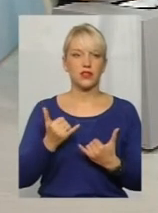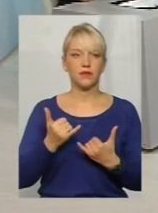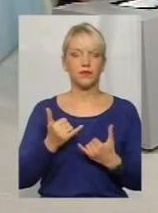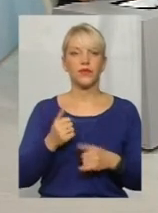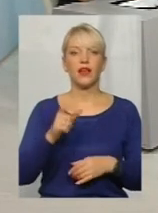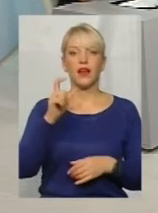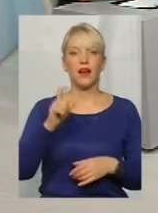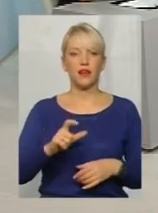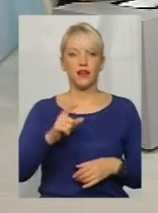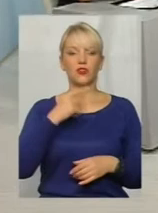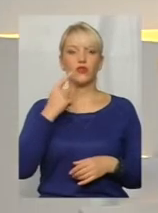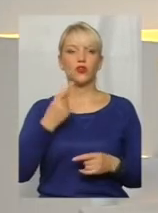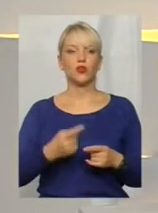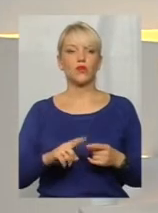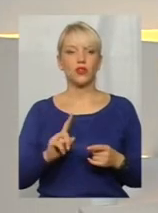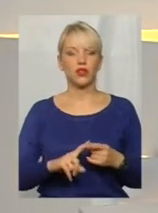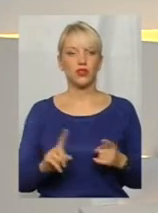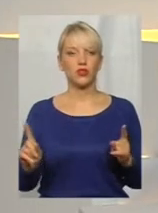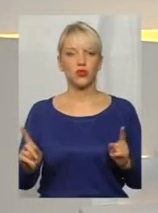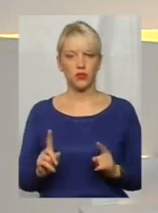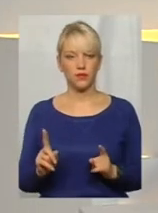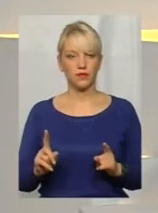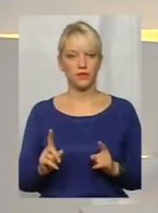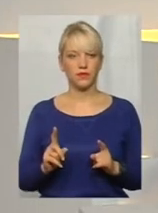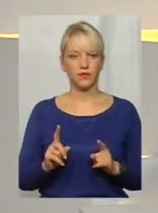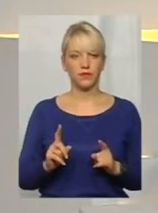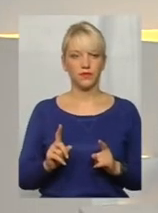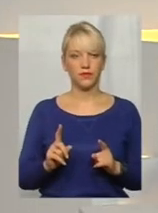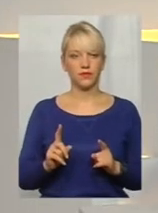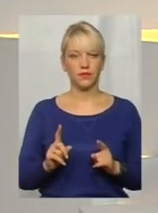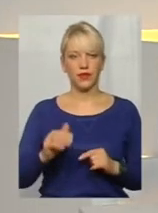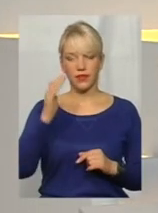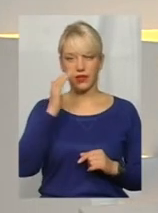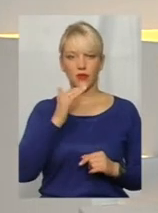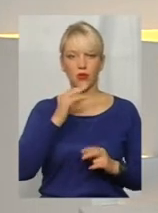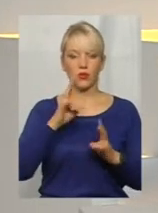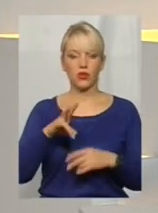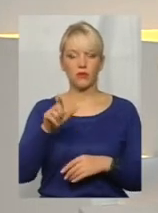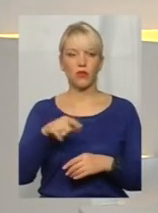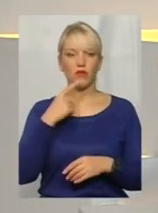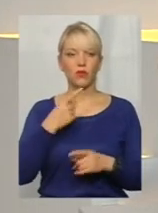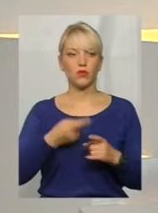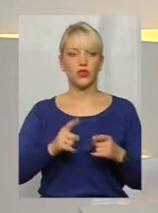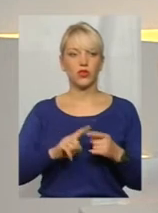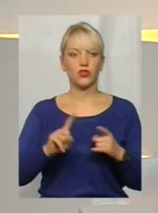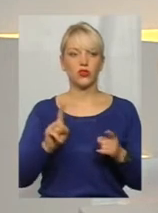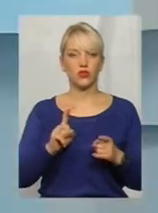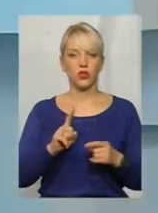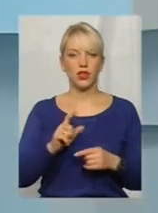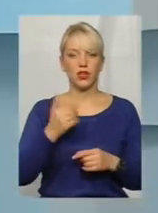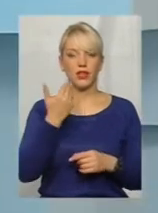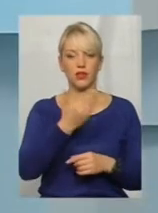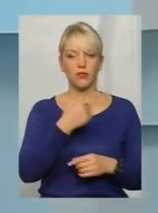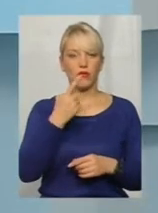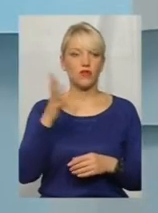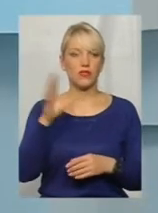глядач говорить про те, що, точніше, тато потерпілого говорить про те, що їм говорять, що все